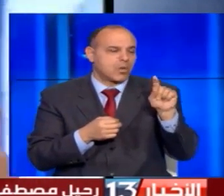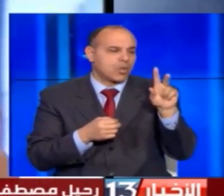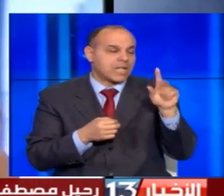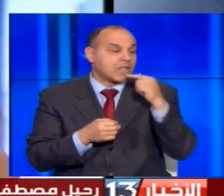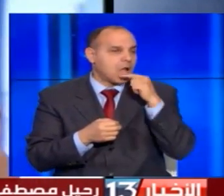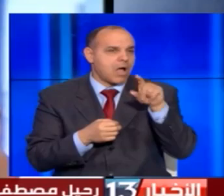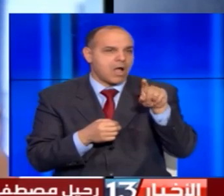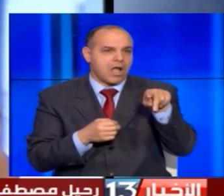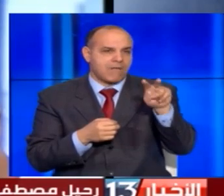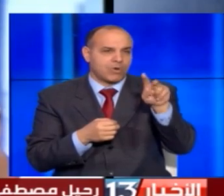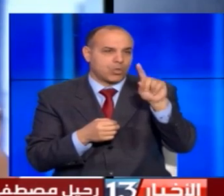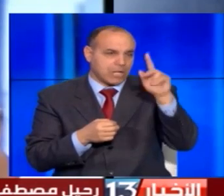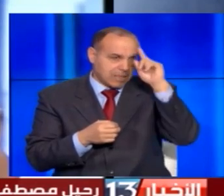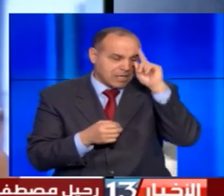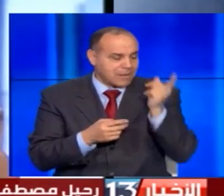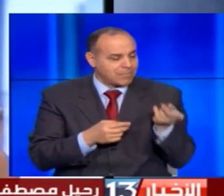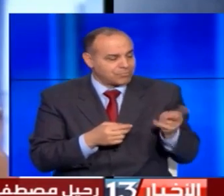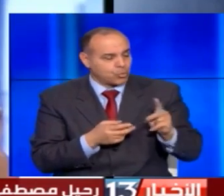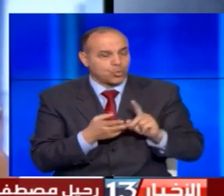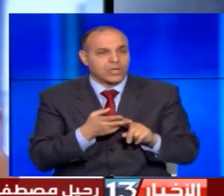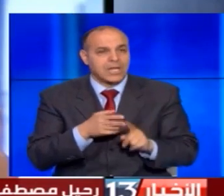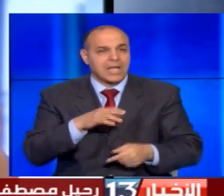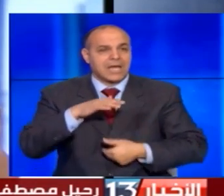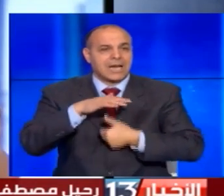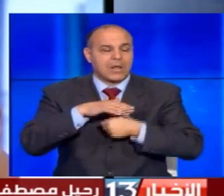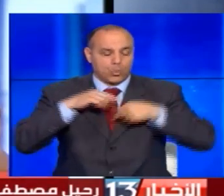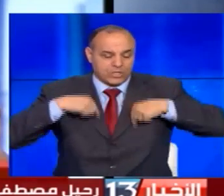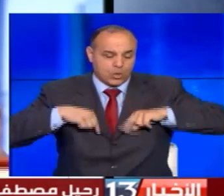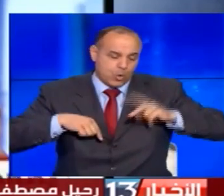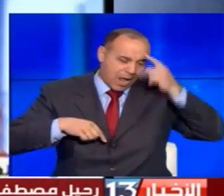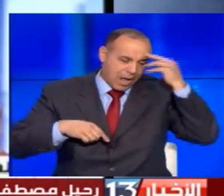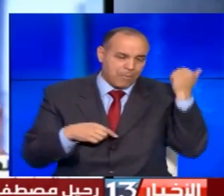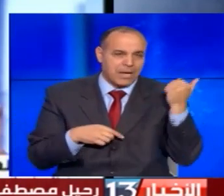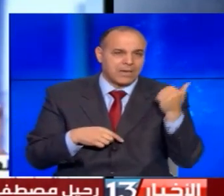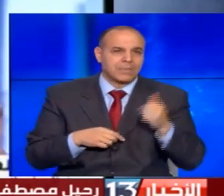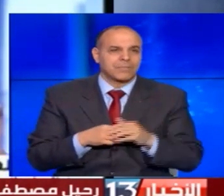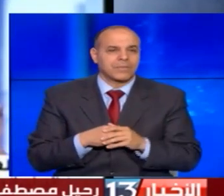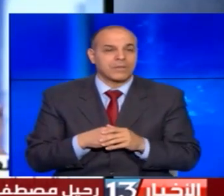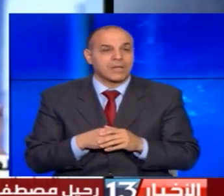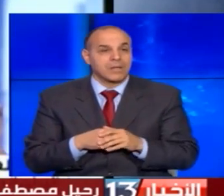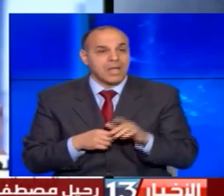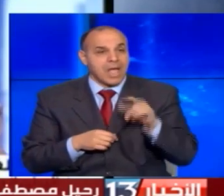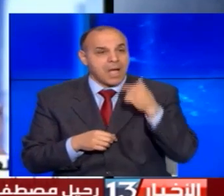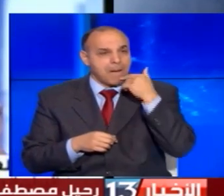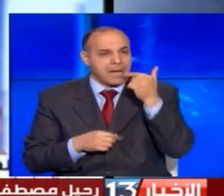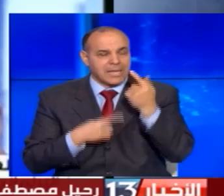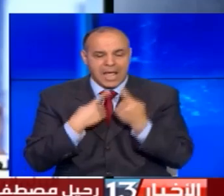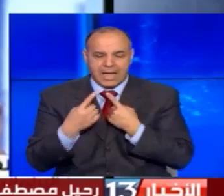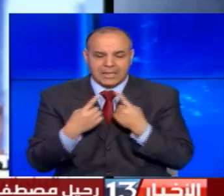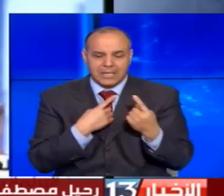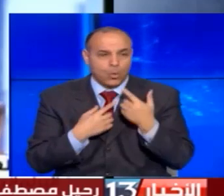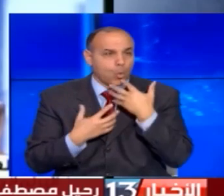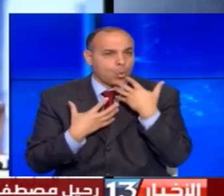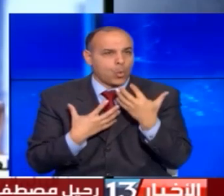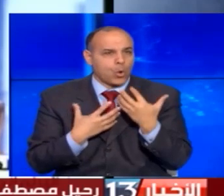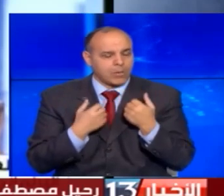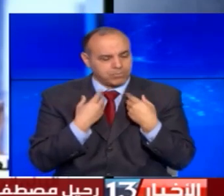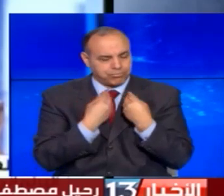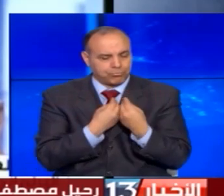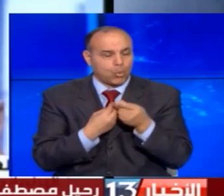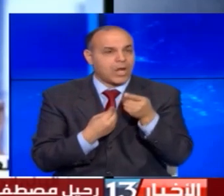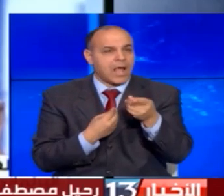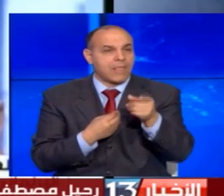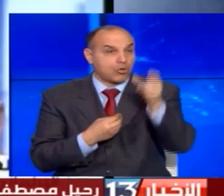عندما كان البحث عن خليفة لرئيس الحكومة آنذاك علي العريض بعد حديث عن توافق واسع